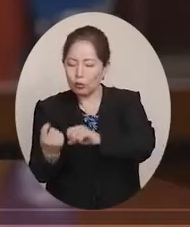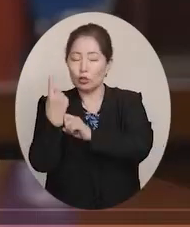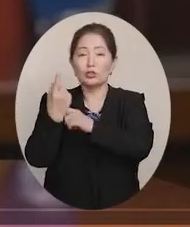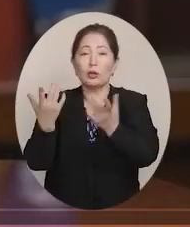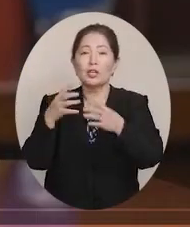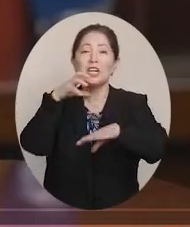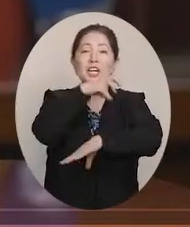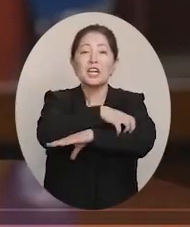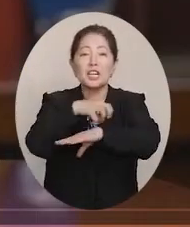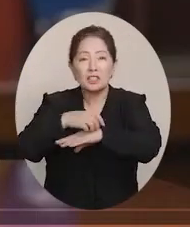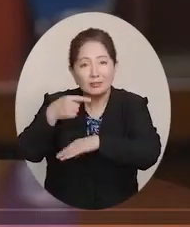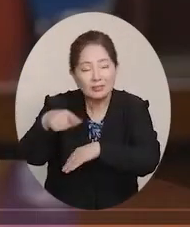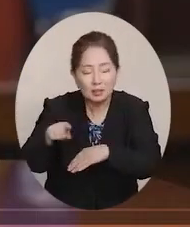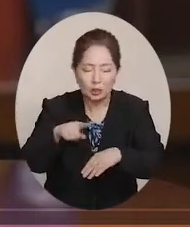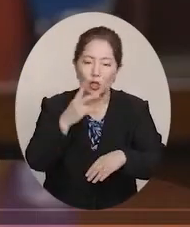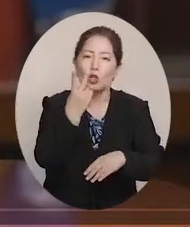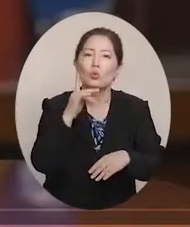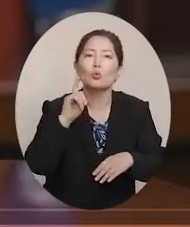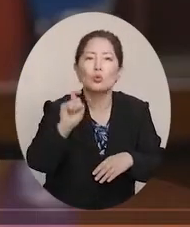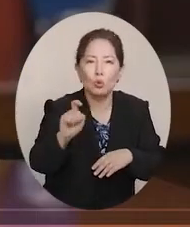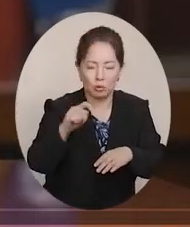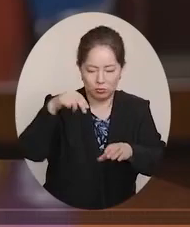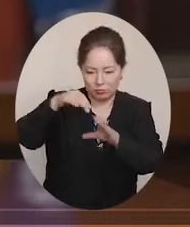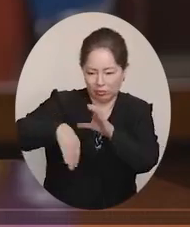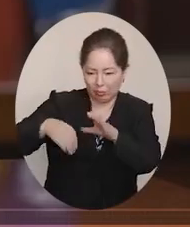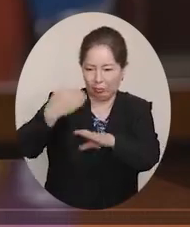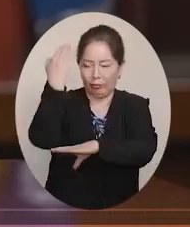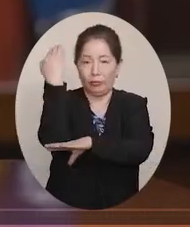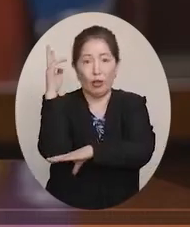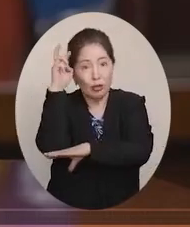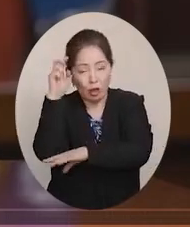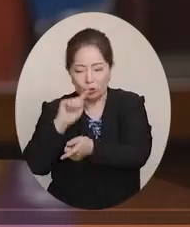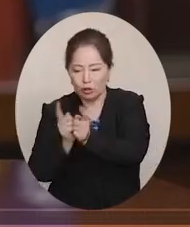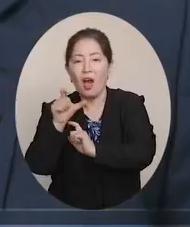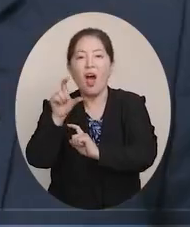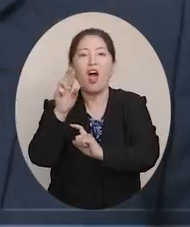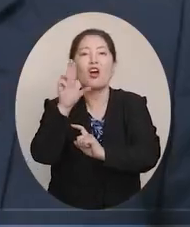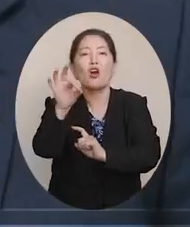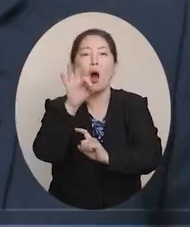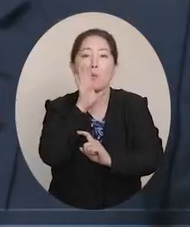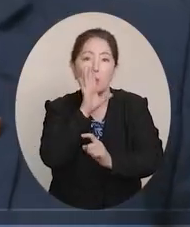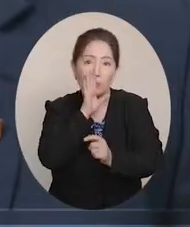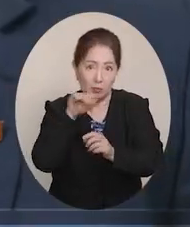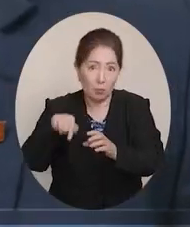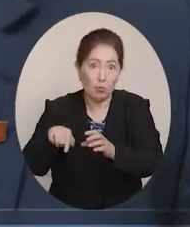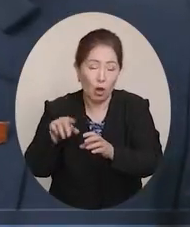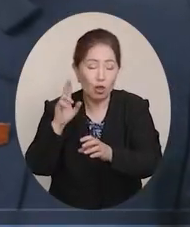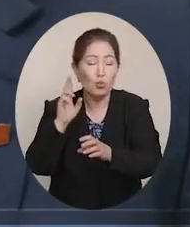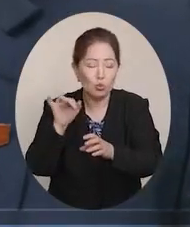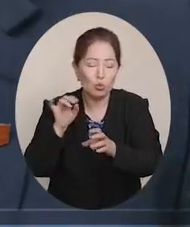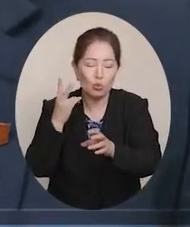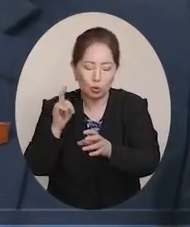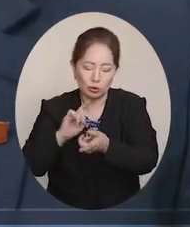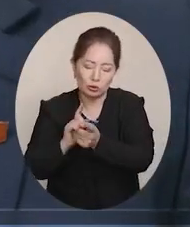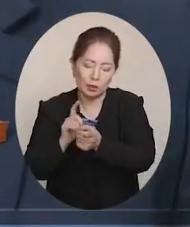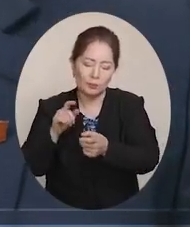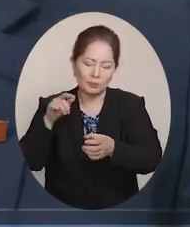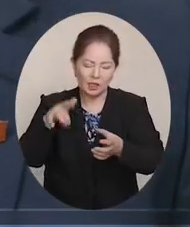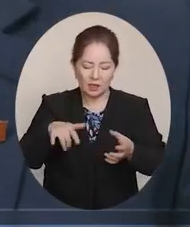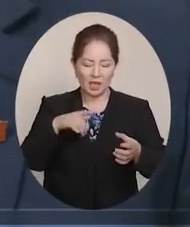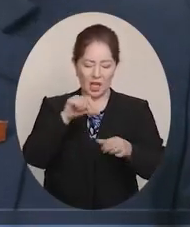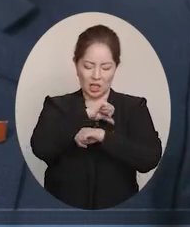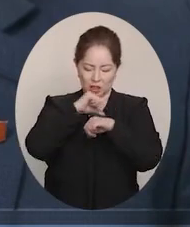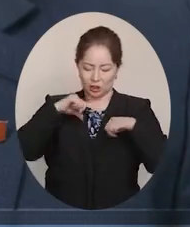хорооллын нүхэн нойл гэдэг эко сурвалдаг нүхэн нойл болох энэ одоо хөтөлбөр байгаа. Тэгээд ингээд сонгоны архан дүүргийн иргэдийн төлөөлөгчдийн хурлын